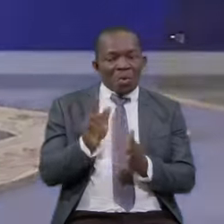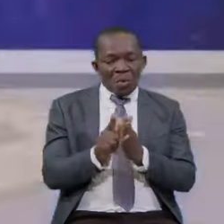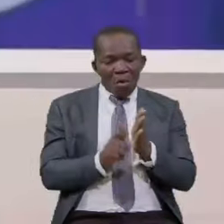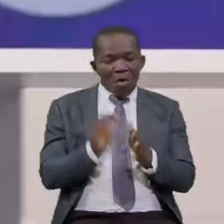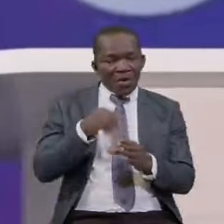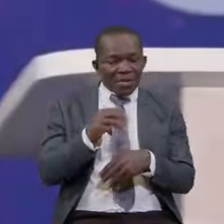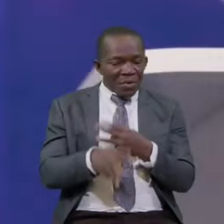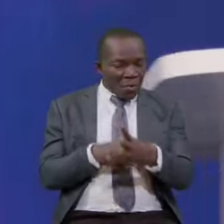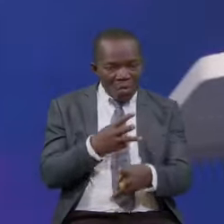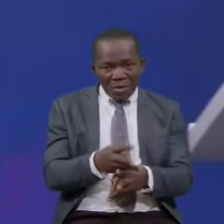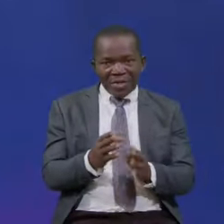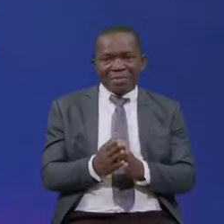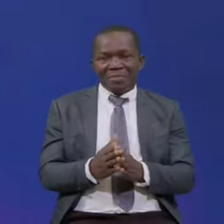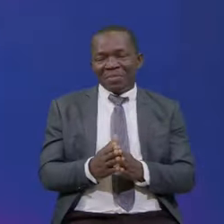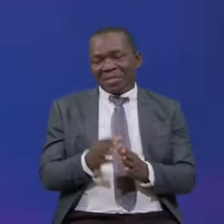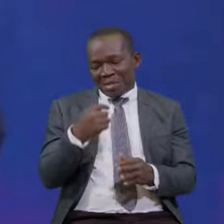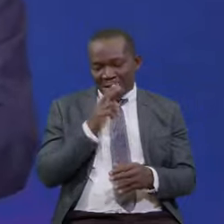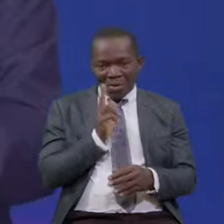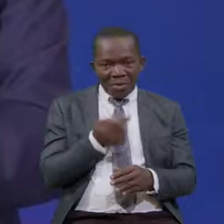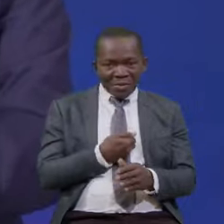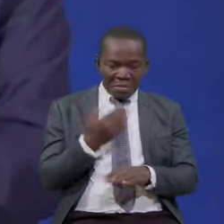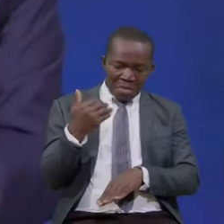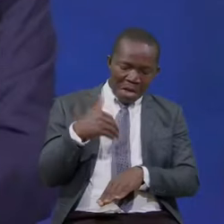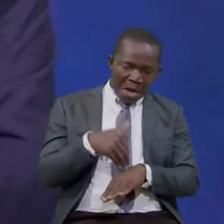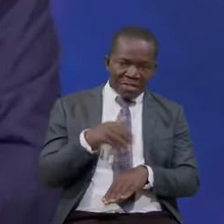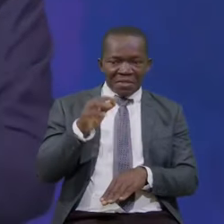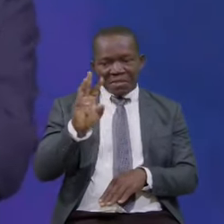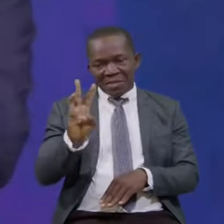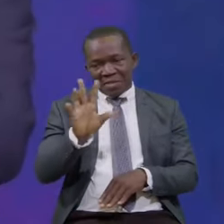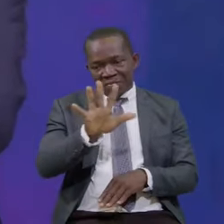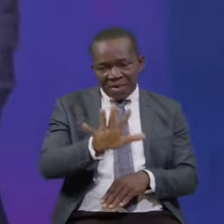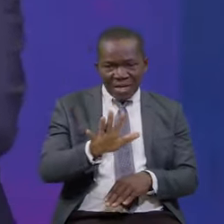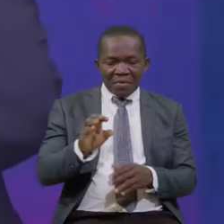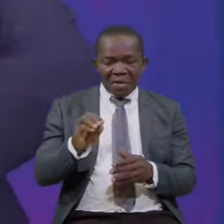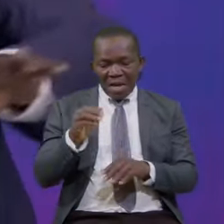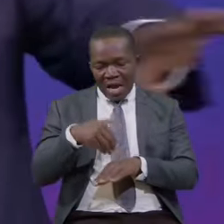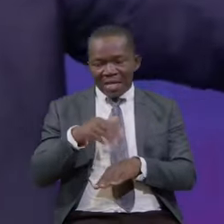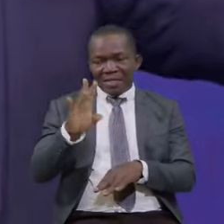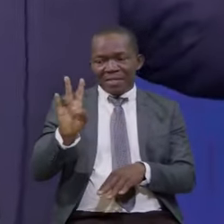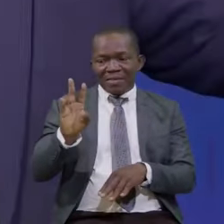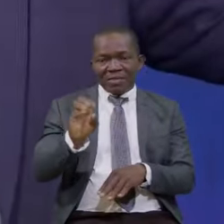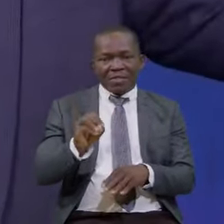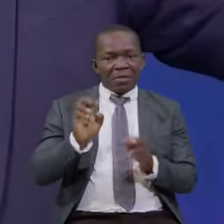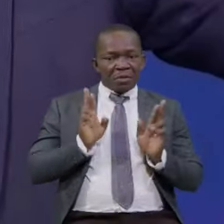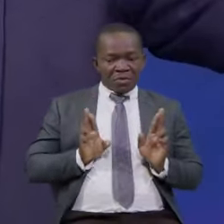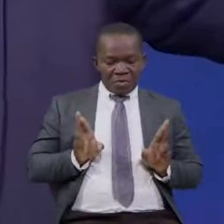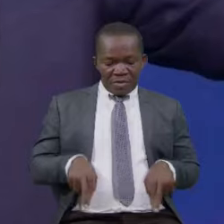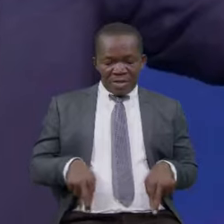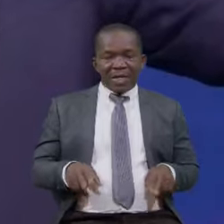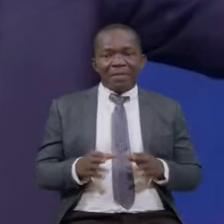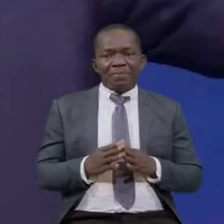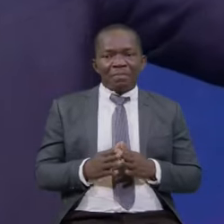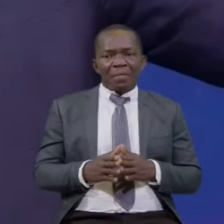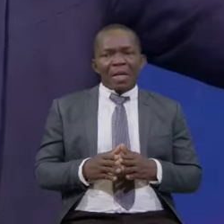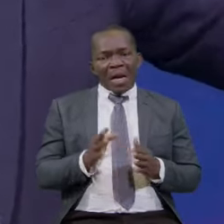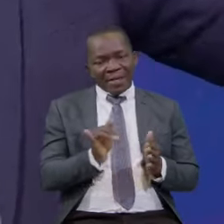disent à tel âge bon à 65 ans à 70 ans tu dois prendre la retraite quitte le fauteuil quelqu'un